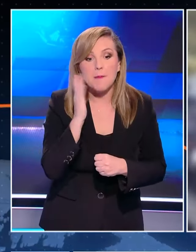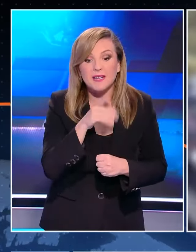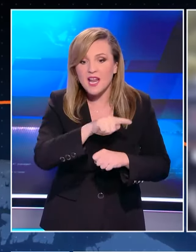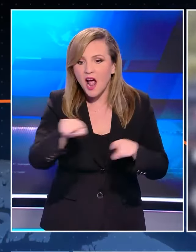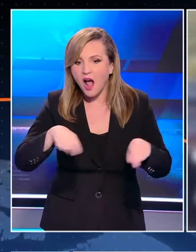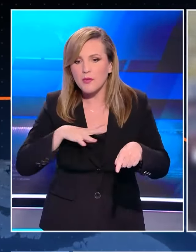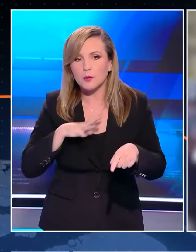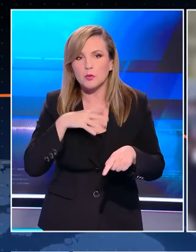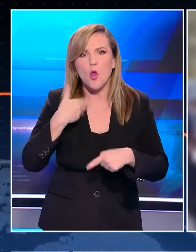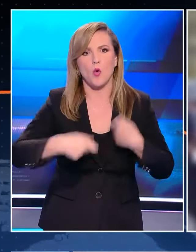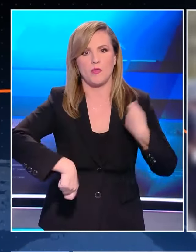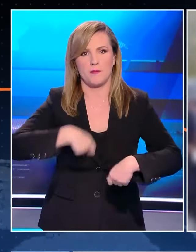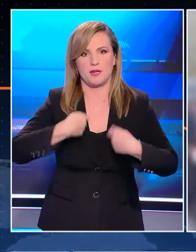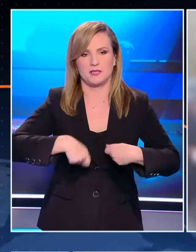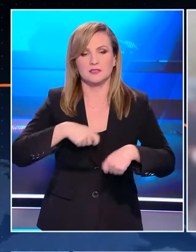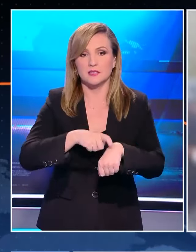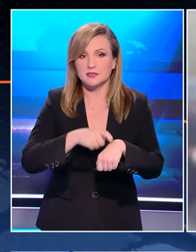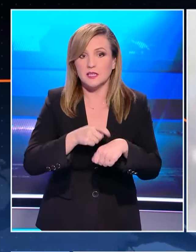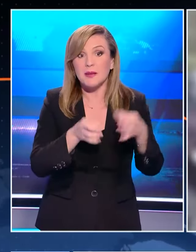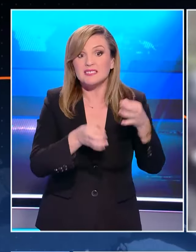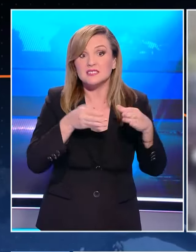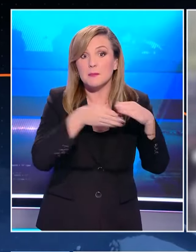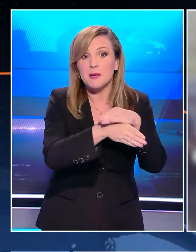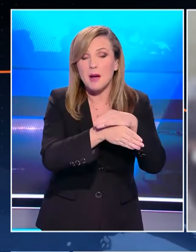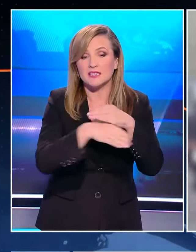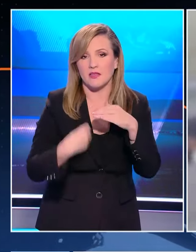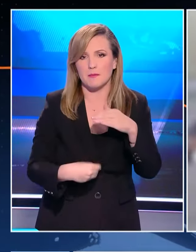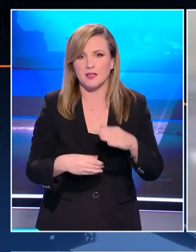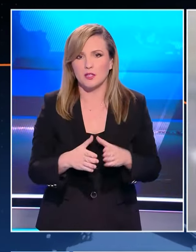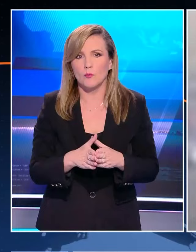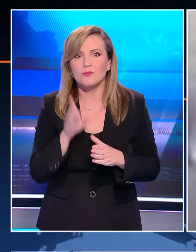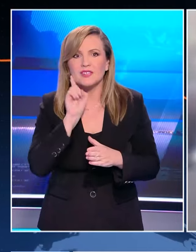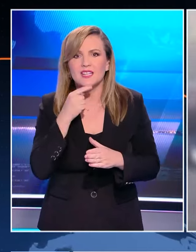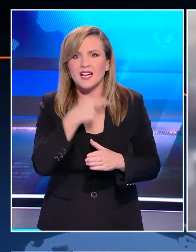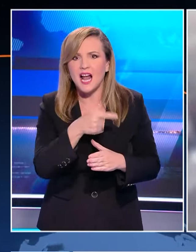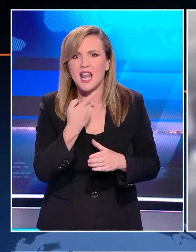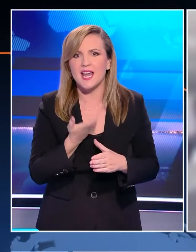Πεντέλης κατά τη διάρκεια της κυβερνητικής σύσκεψης.